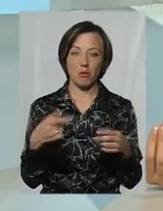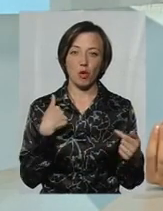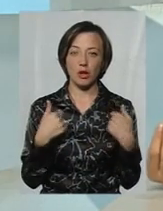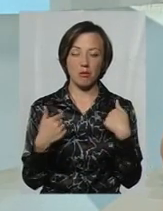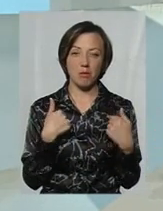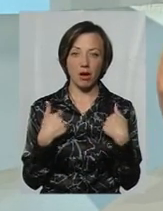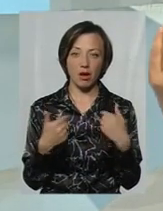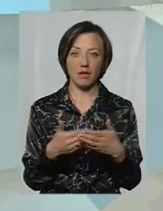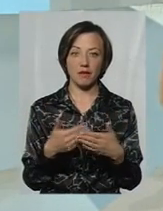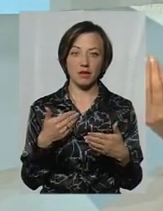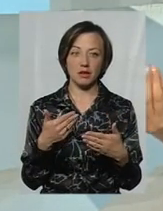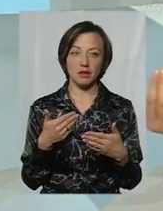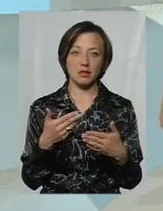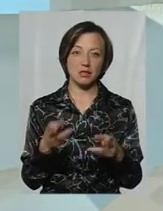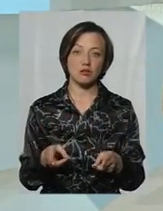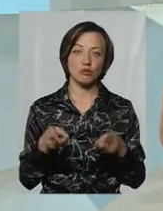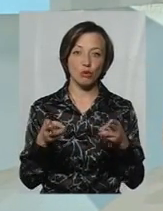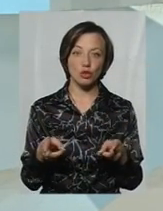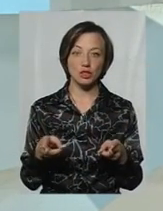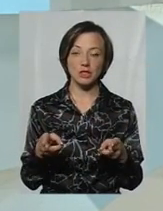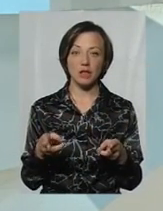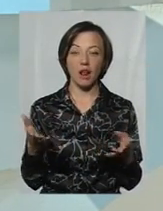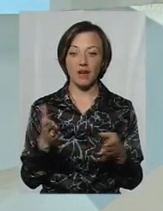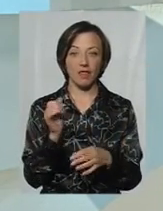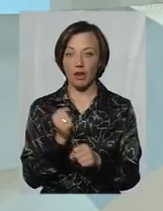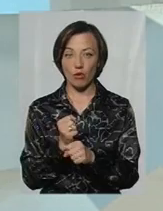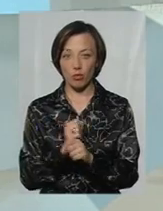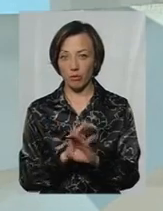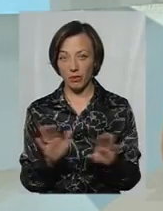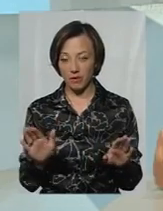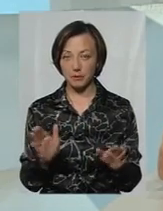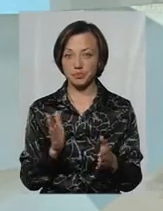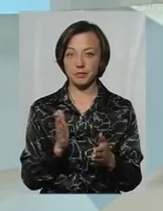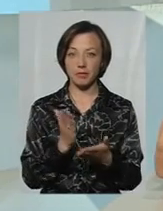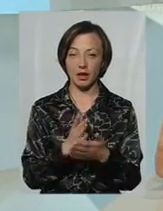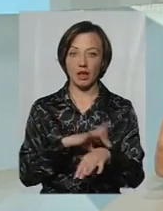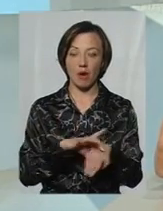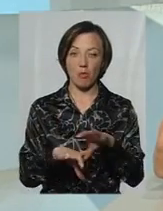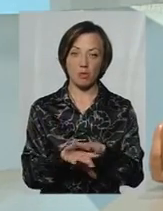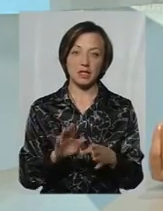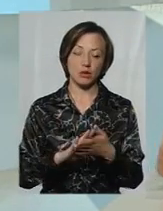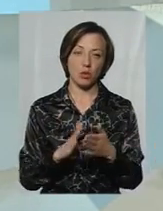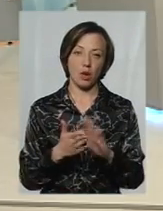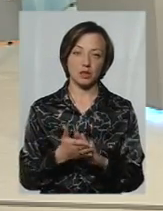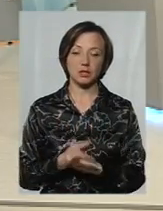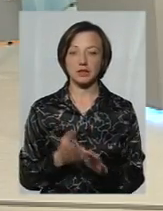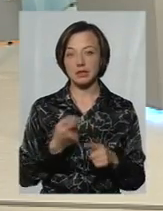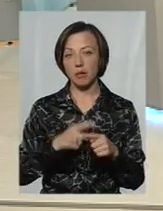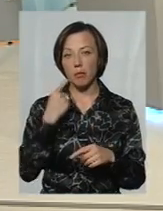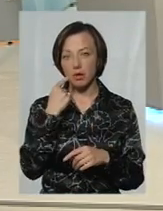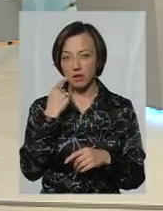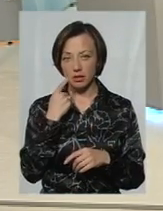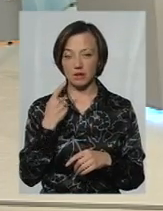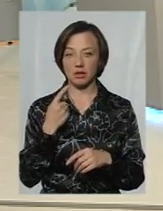як і за злочини ті, яких він не вчиняв, є рабом ситуації. Це прикра